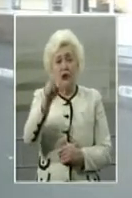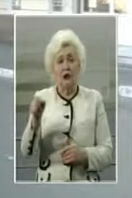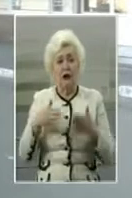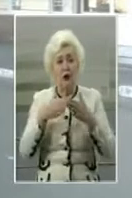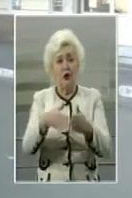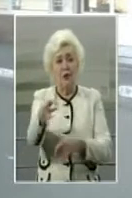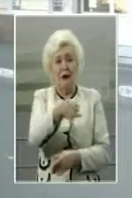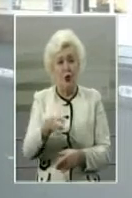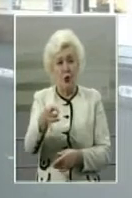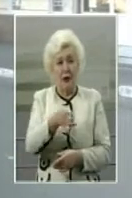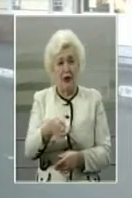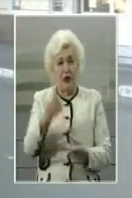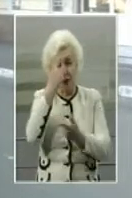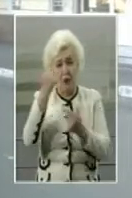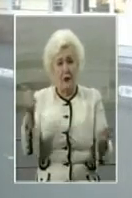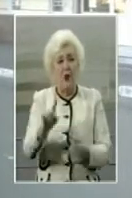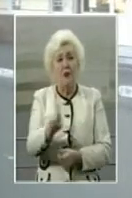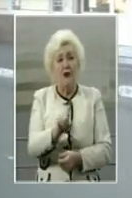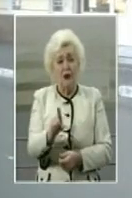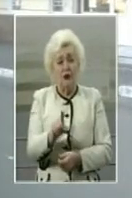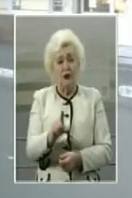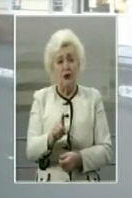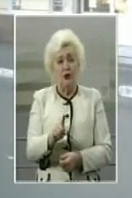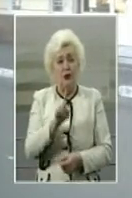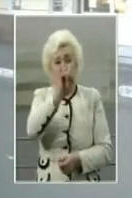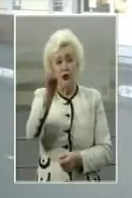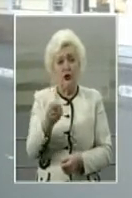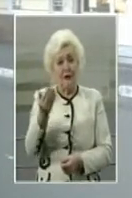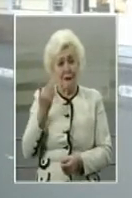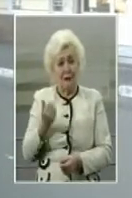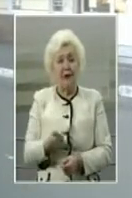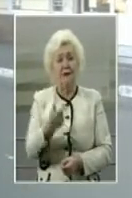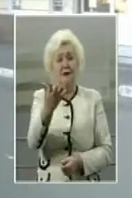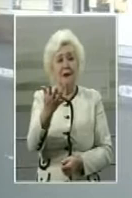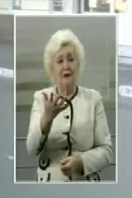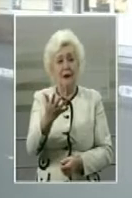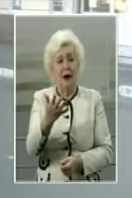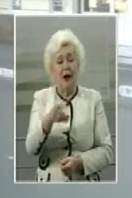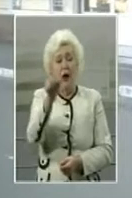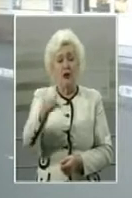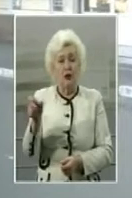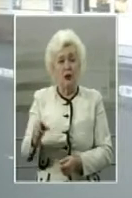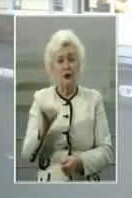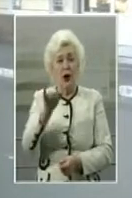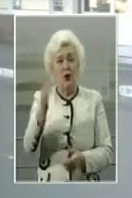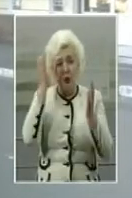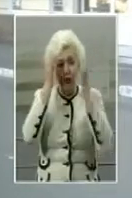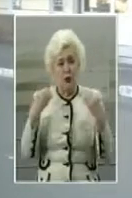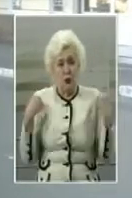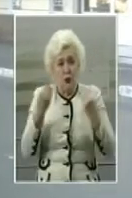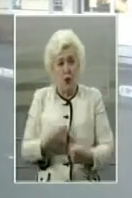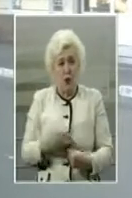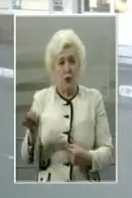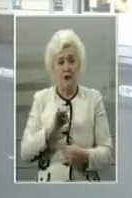району. Він повідомив, що годину тому кілька громадян у чорному одязі